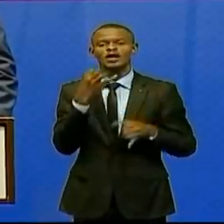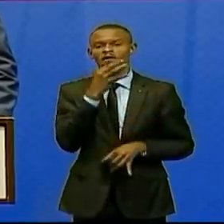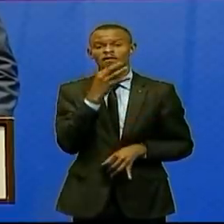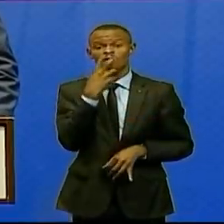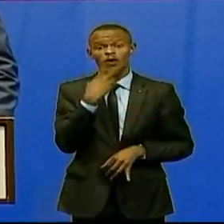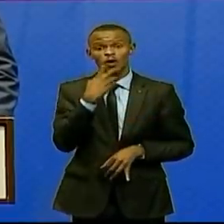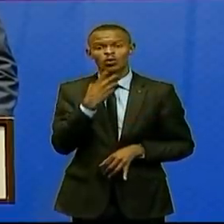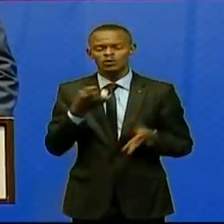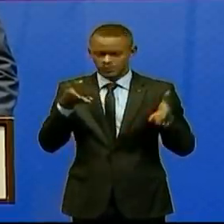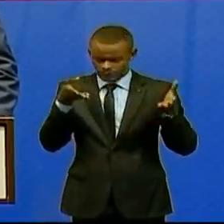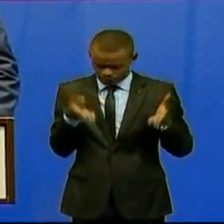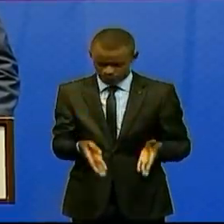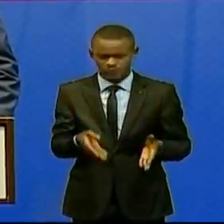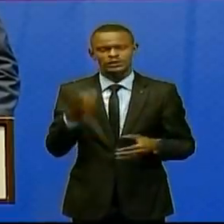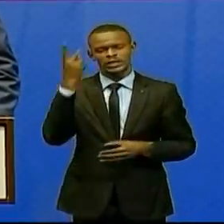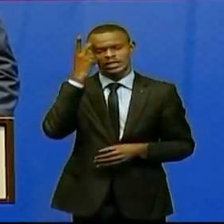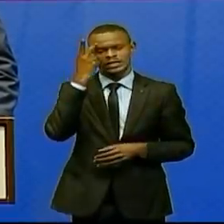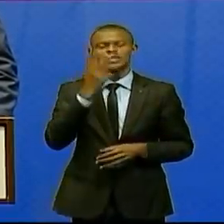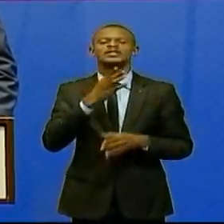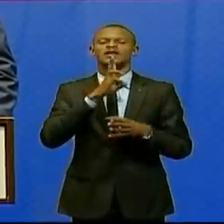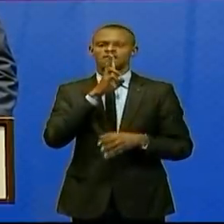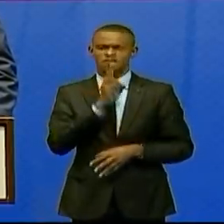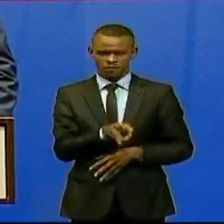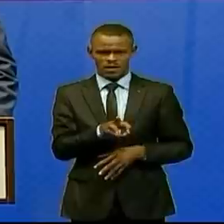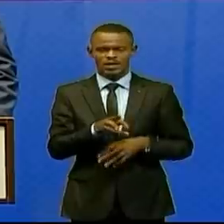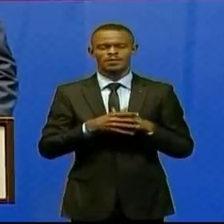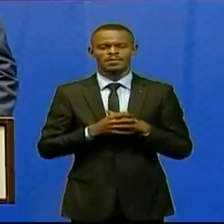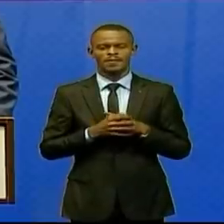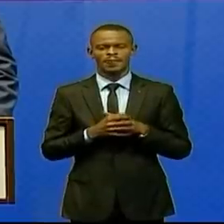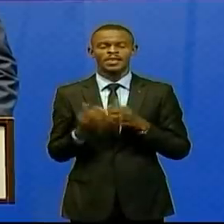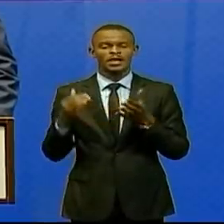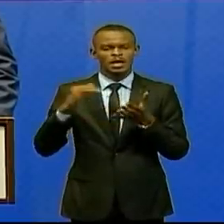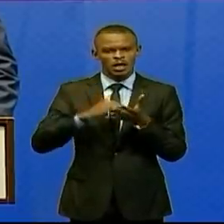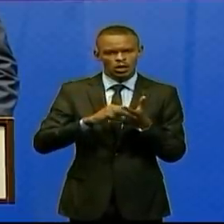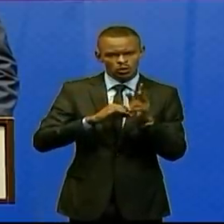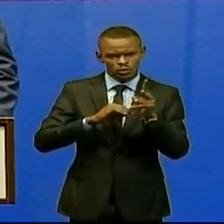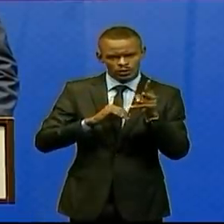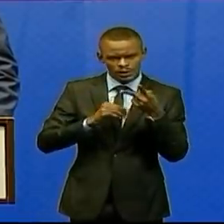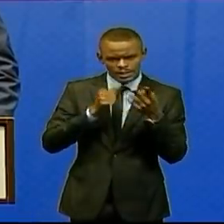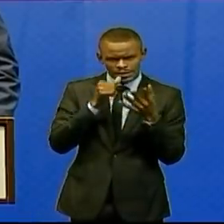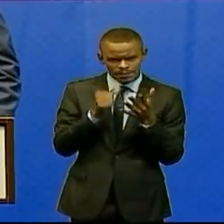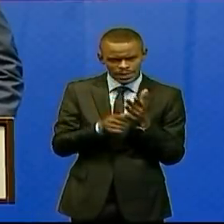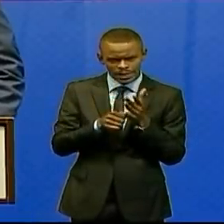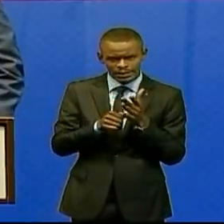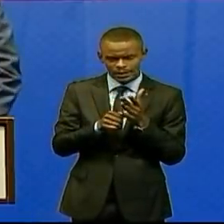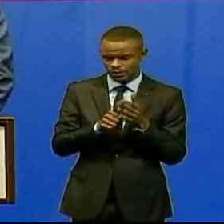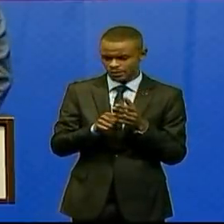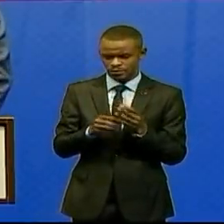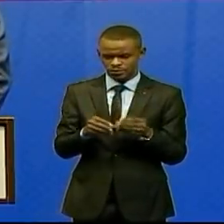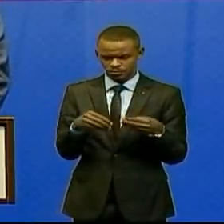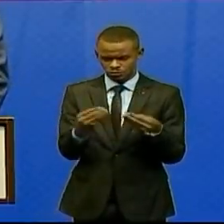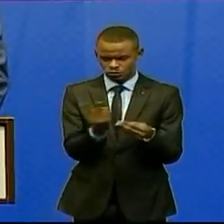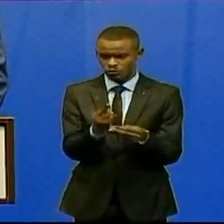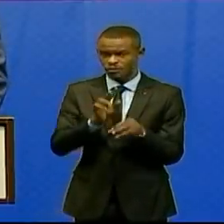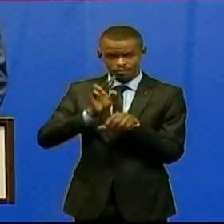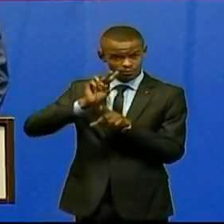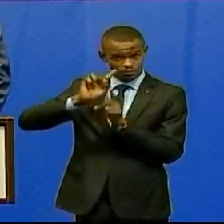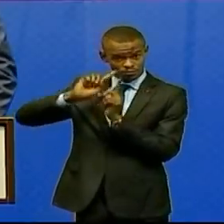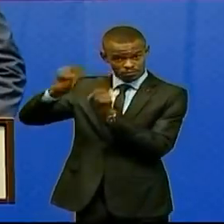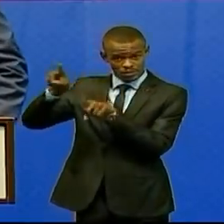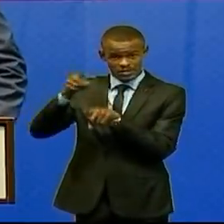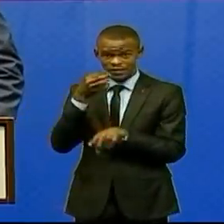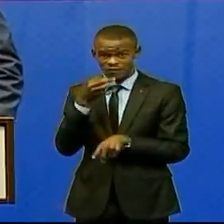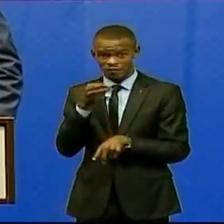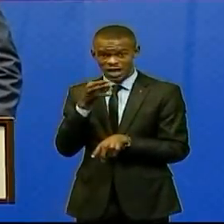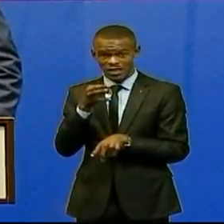la tenue du 10e sommet des chefs d'État du mécanisme national de suivi de l'accord d'Addis Abeba